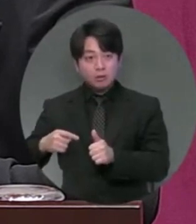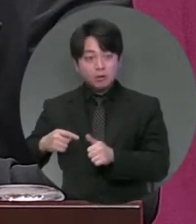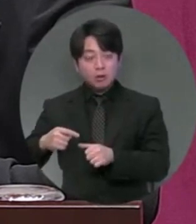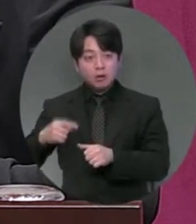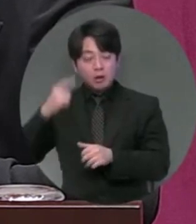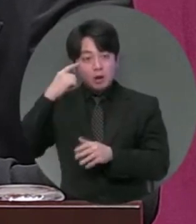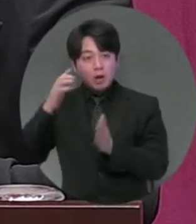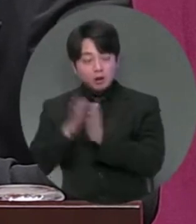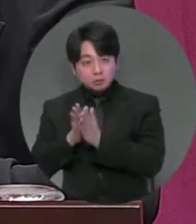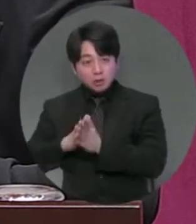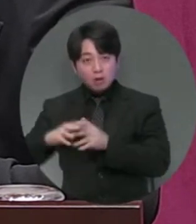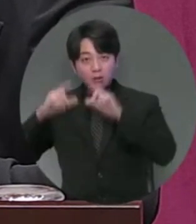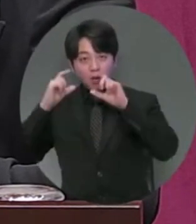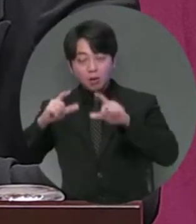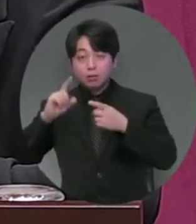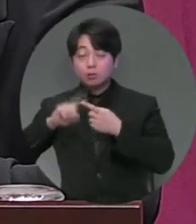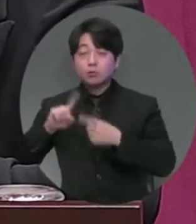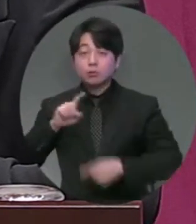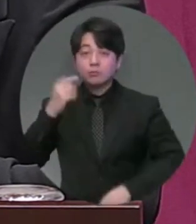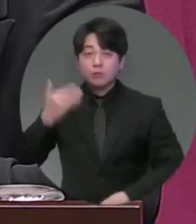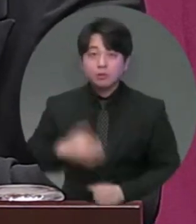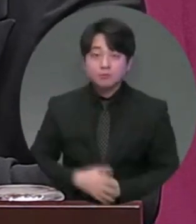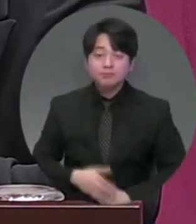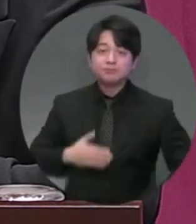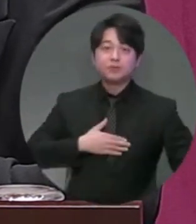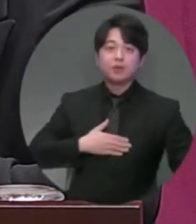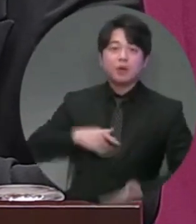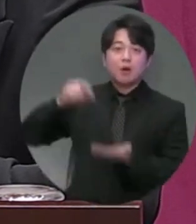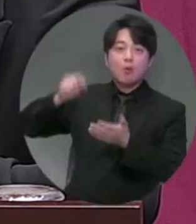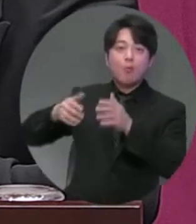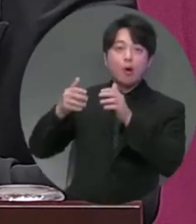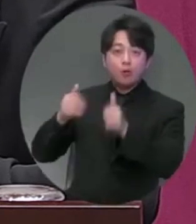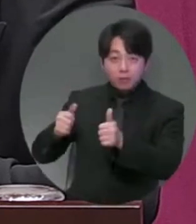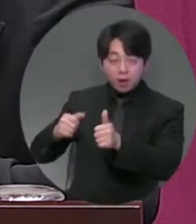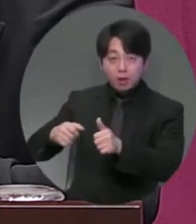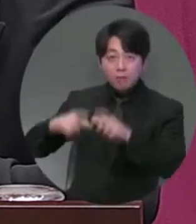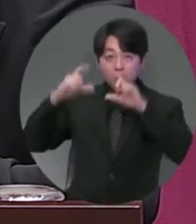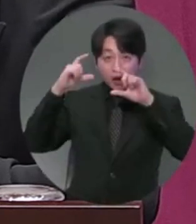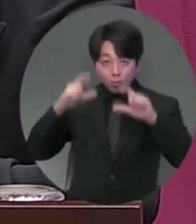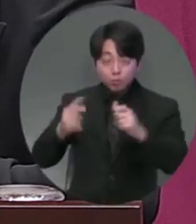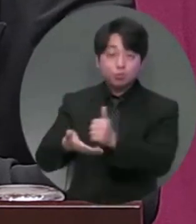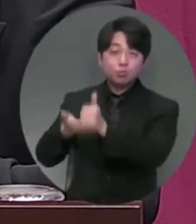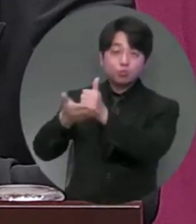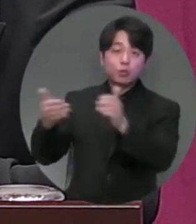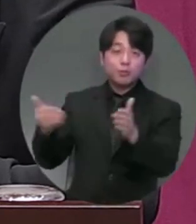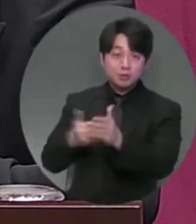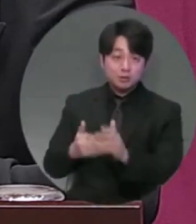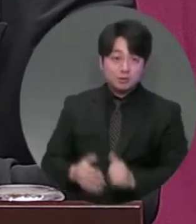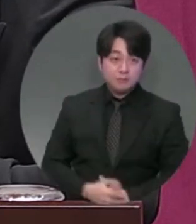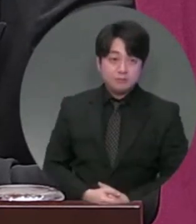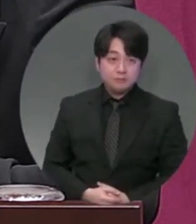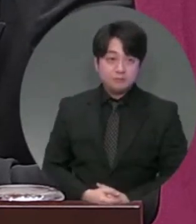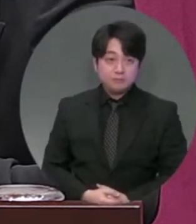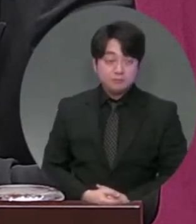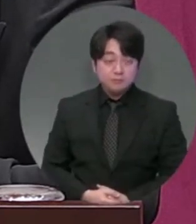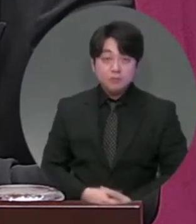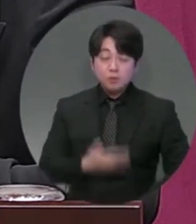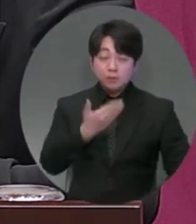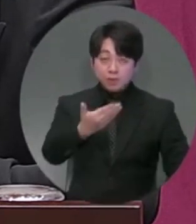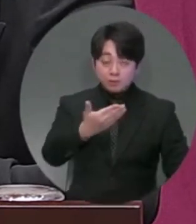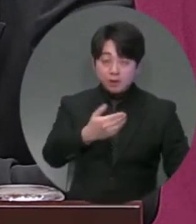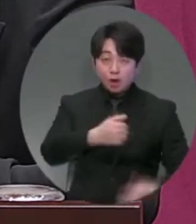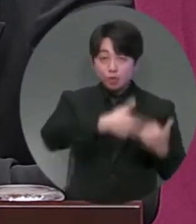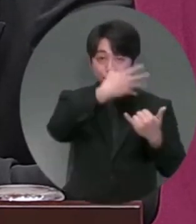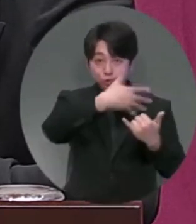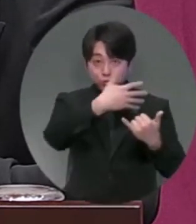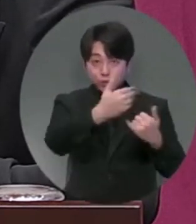법원의 판결을 존중합니다 그리고 그 사안들은 성범죄는 개별적인 사안에 대해서 타당성을 의원님께서 유튜브에 올려준 사람들이 있지